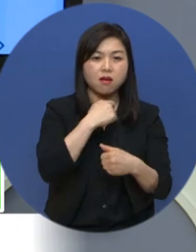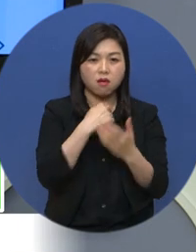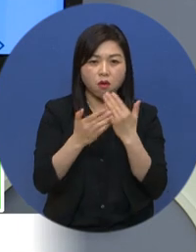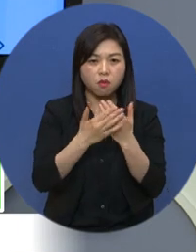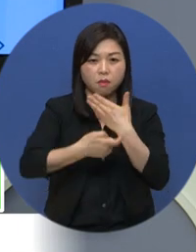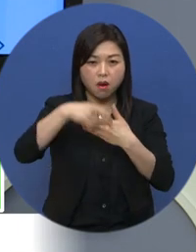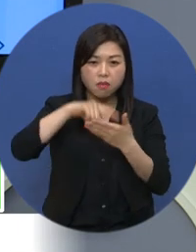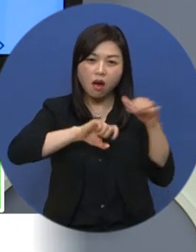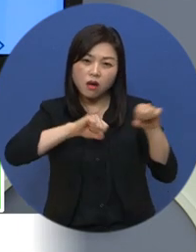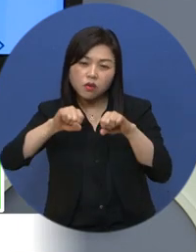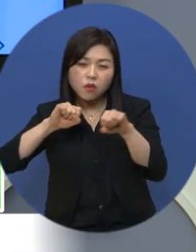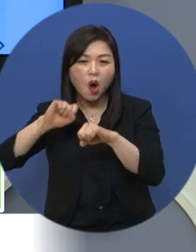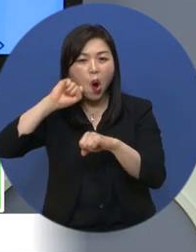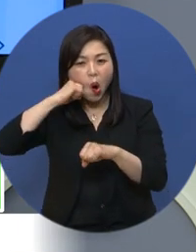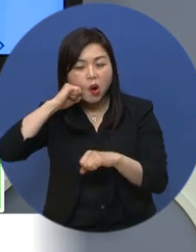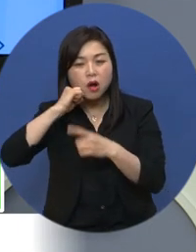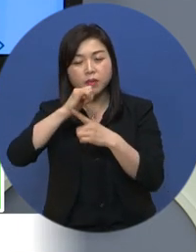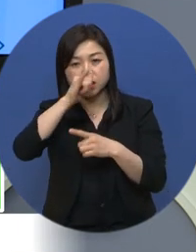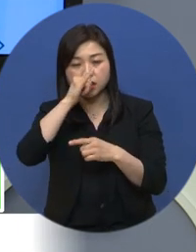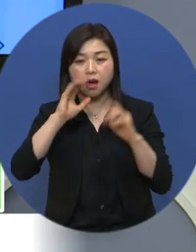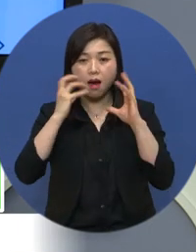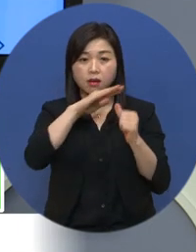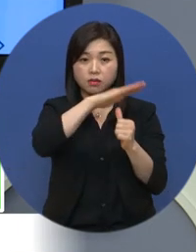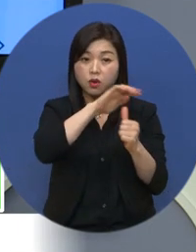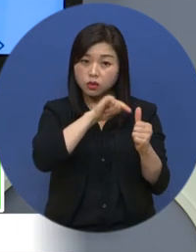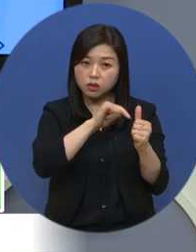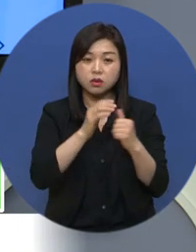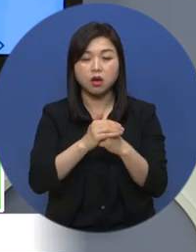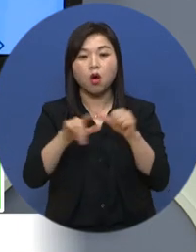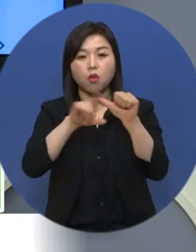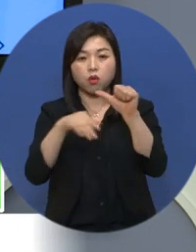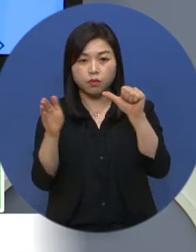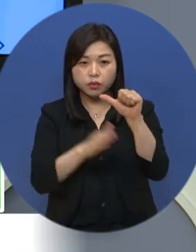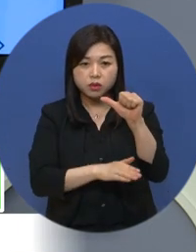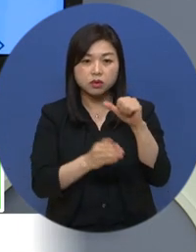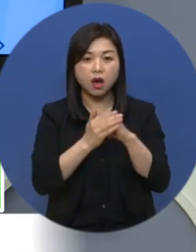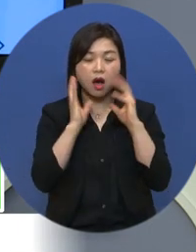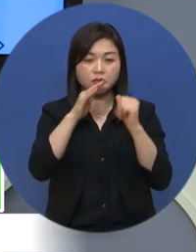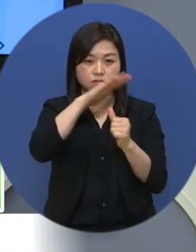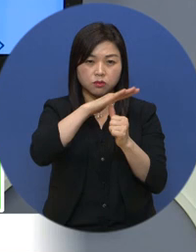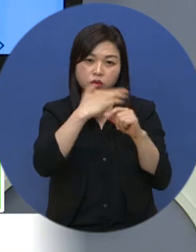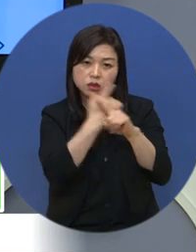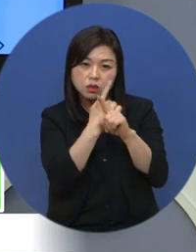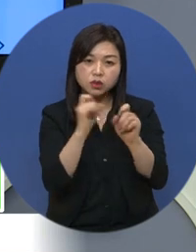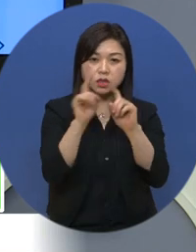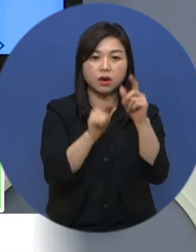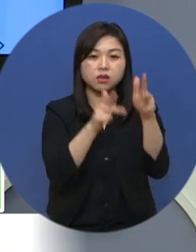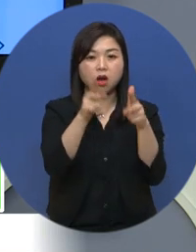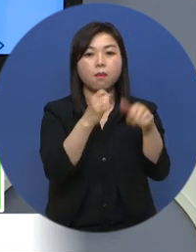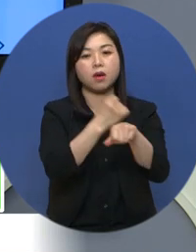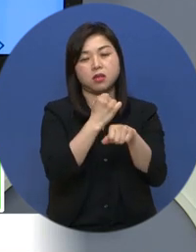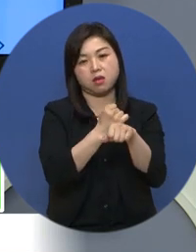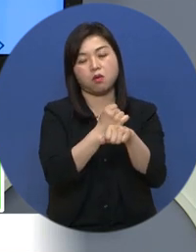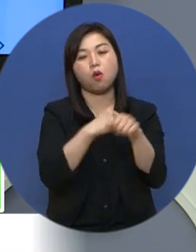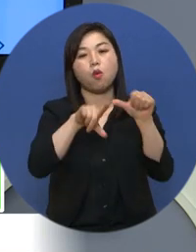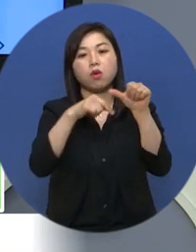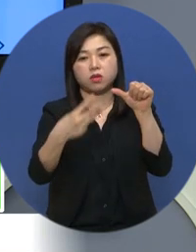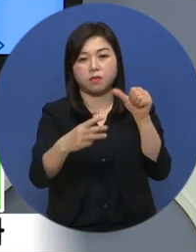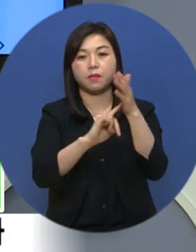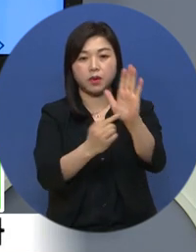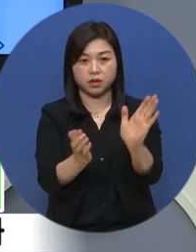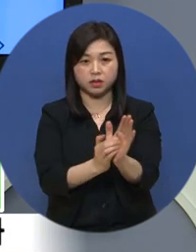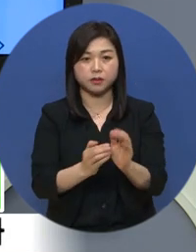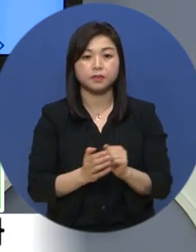행동 상에 어려움이 있는 아동을 대상으로 이달부터 아동 치료 재활 사업을 실시한다고 지난 3일 밝혔습니다